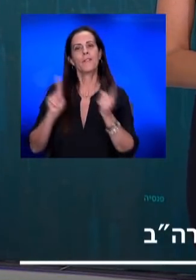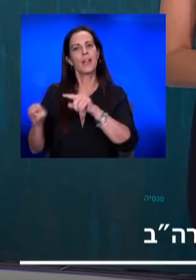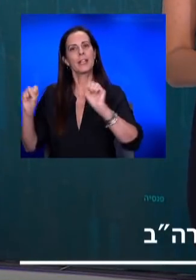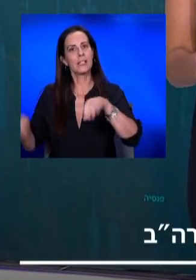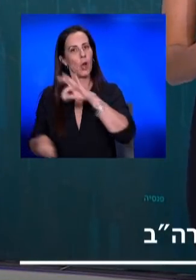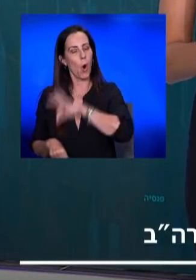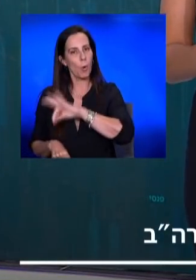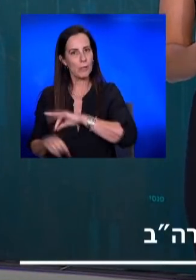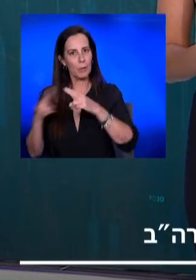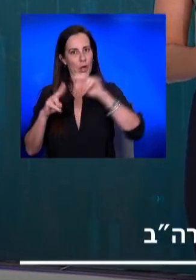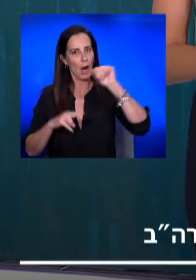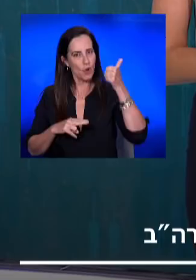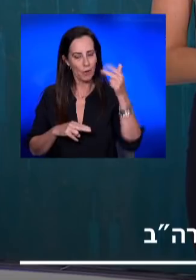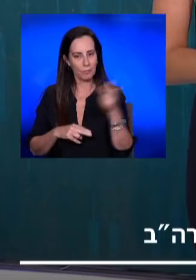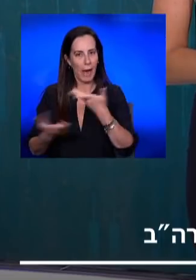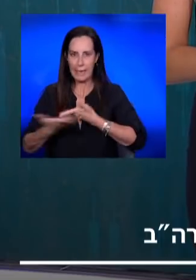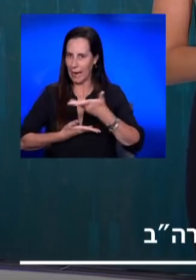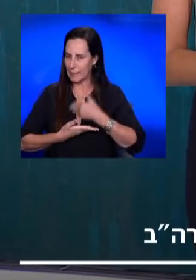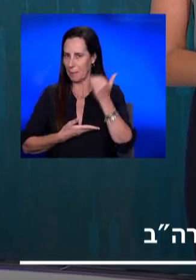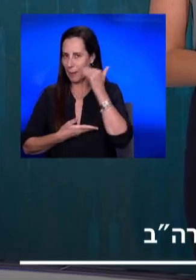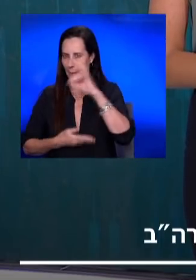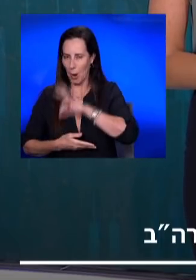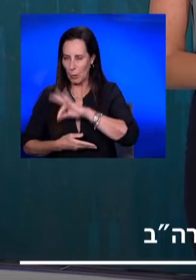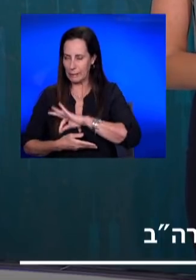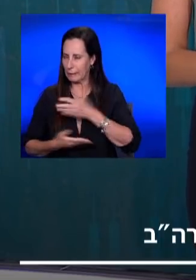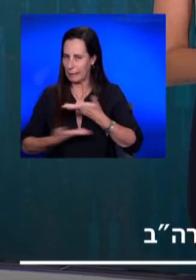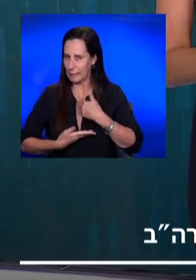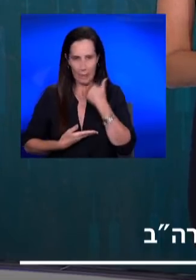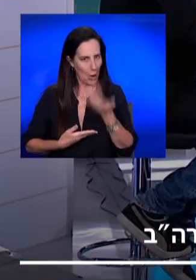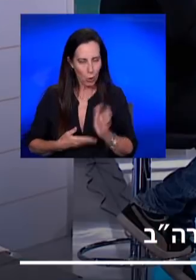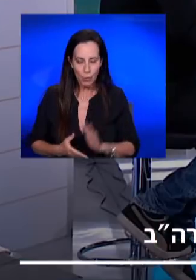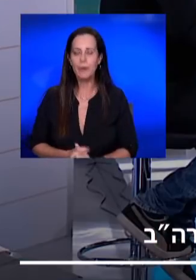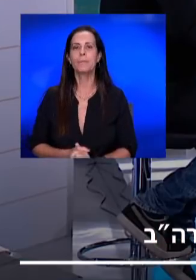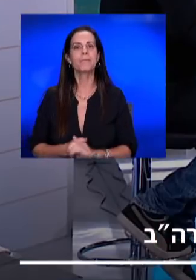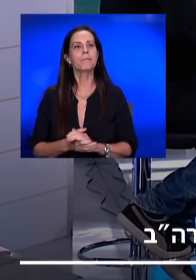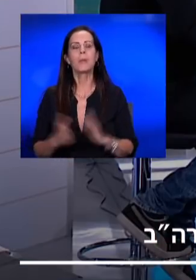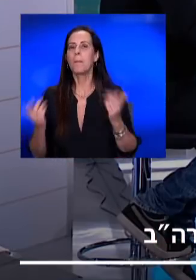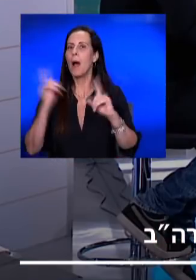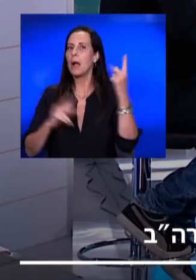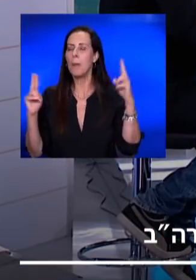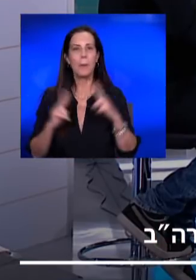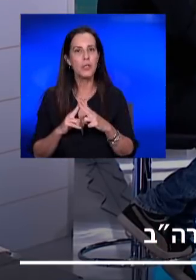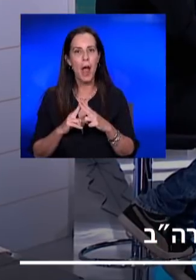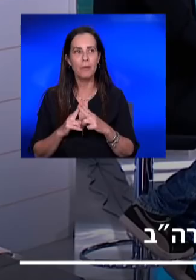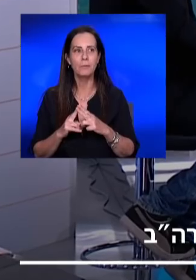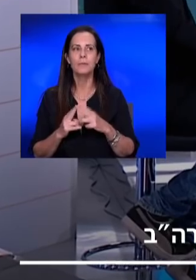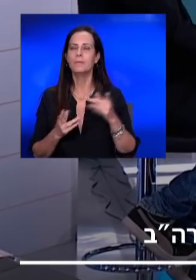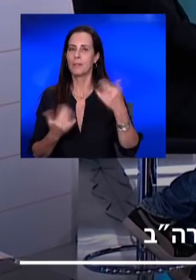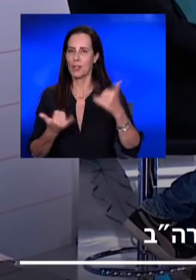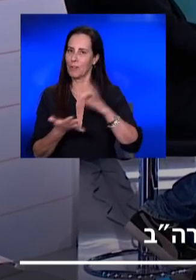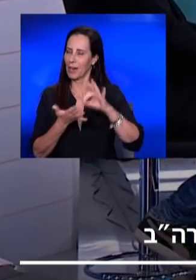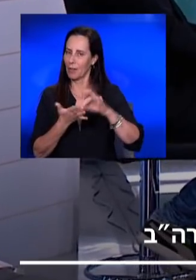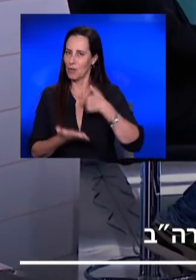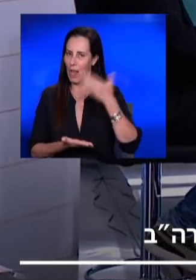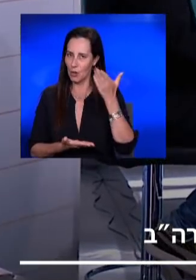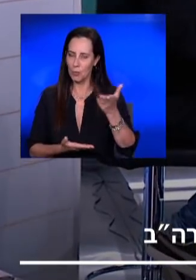רוסיה פוטין, כשהיחסים בין שתי המדינות נמצאים בשפל חסר תקדים. מה היה בפגישה הזאת? לטובת העניין איתנו עורך חדשות החוץ שלנו